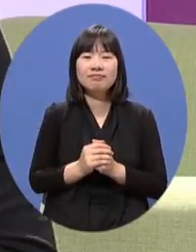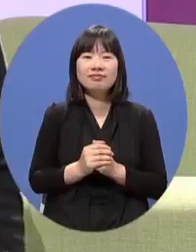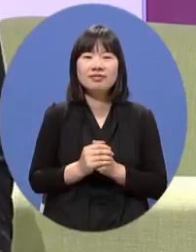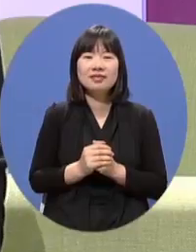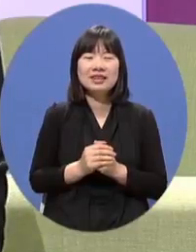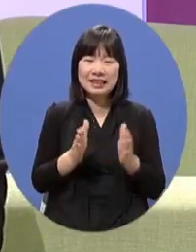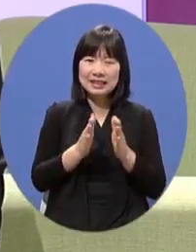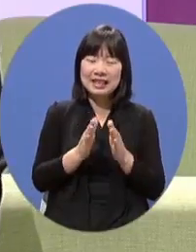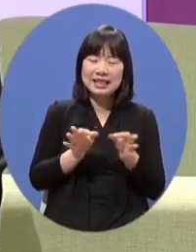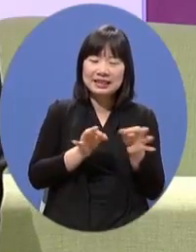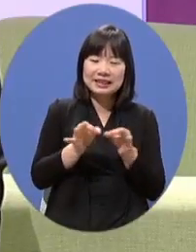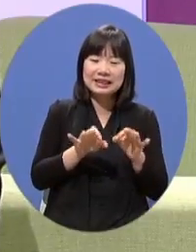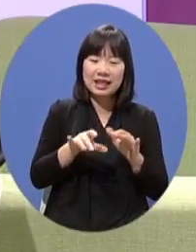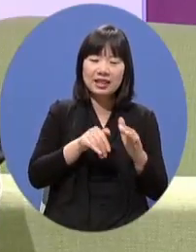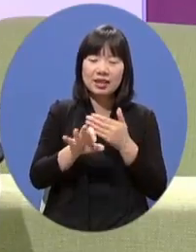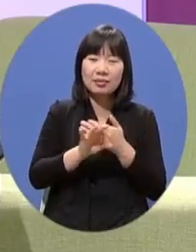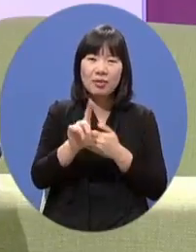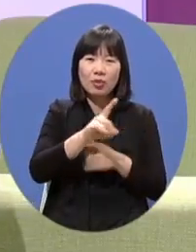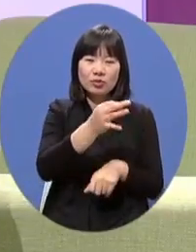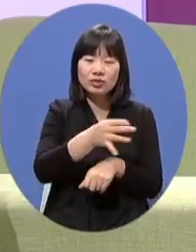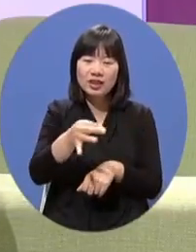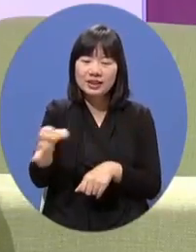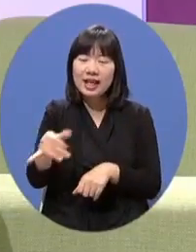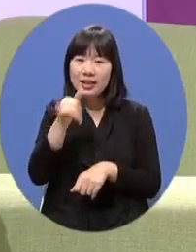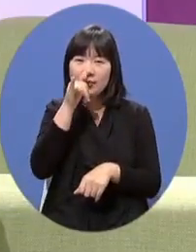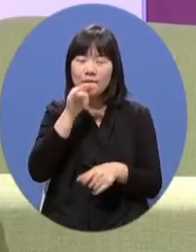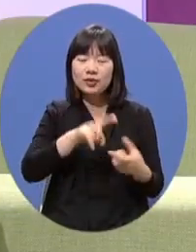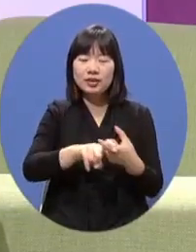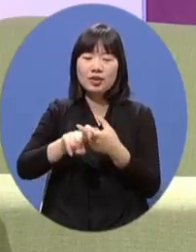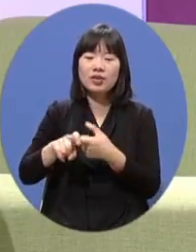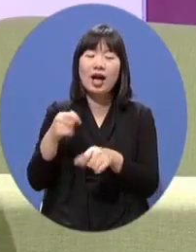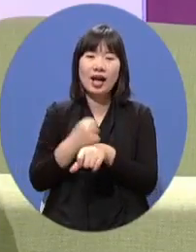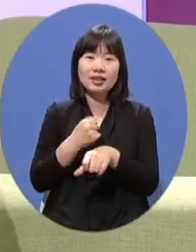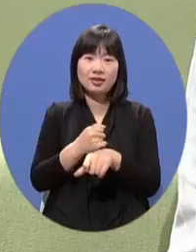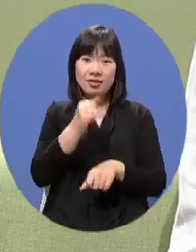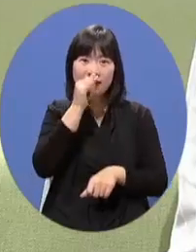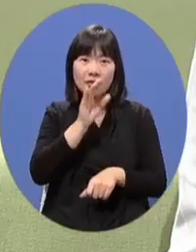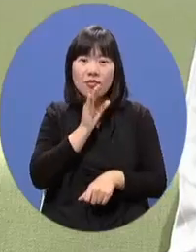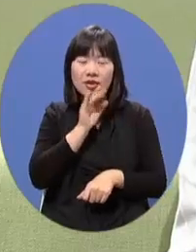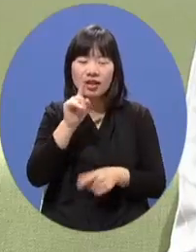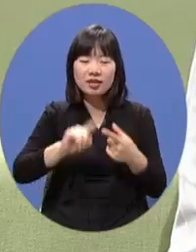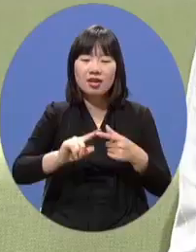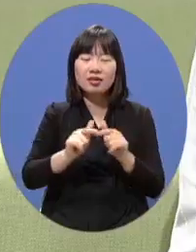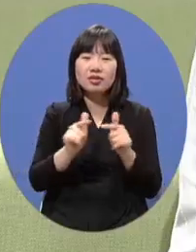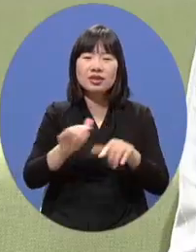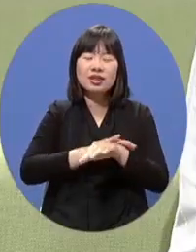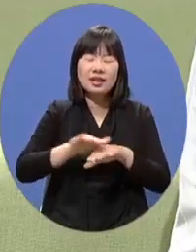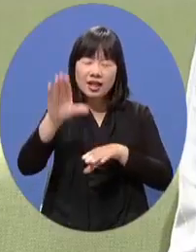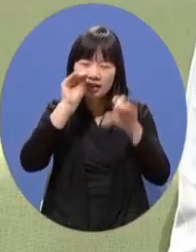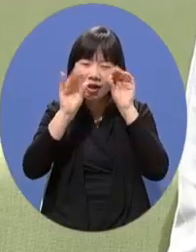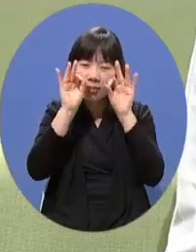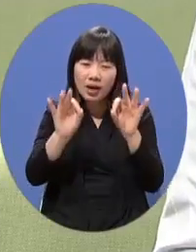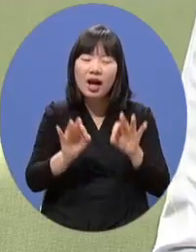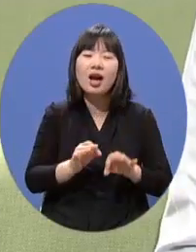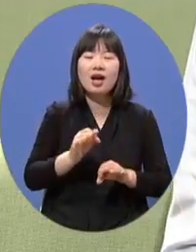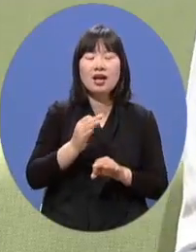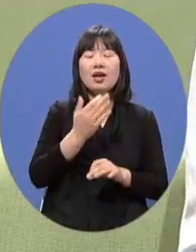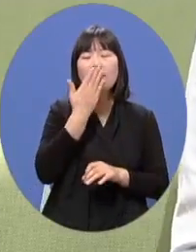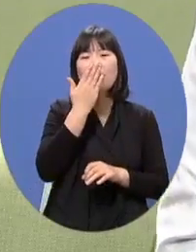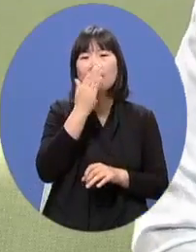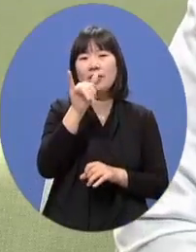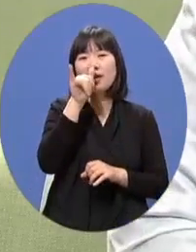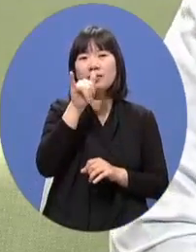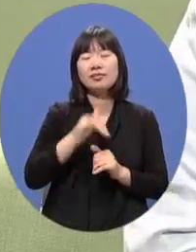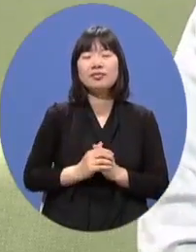이게 시장에 가면 뭐도 사고 이렇게 자꾸 연결해서 하는 거 있잖아요. 그러니까 이런 것들은 잘 들어야지만이 할수 있는 작업들입니다.